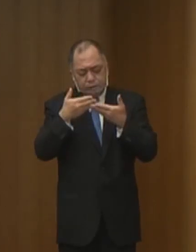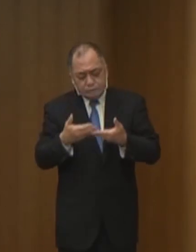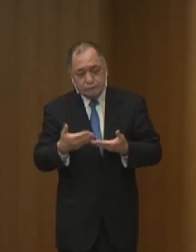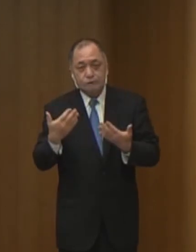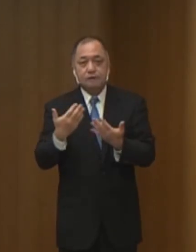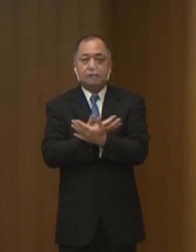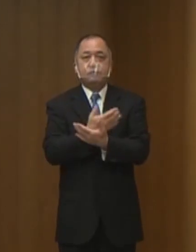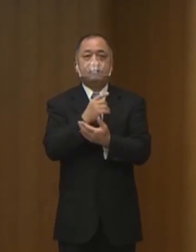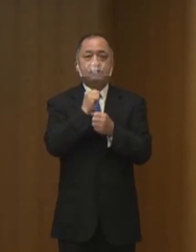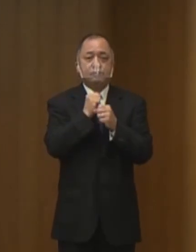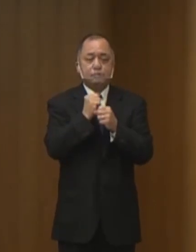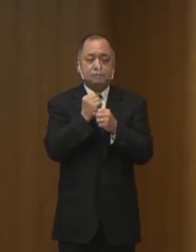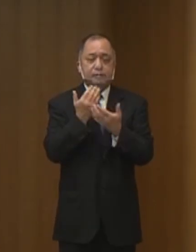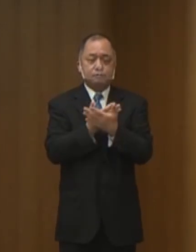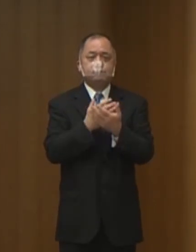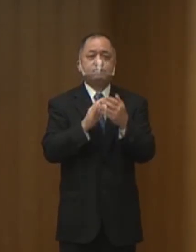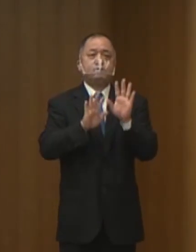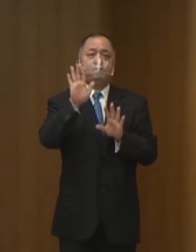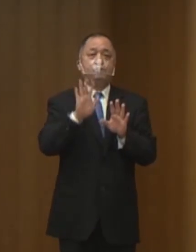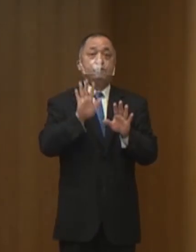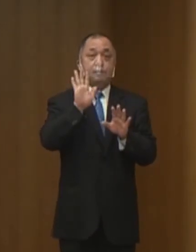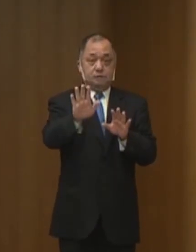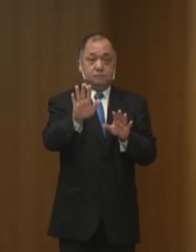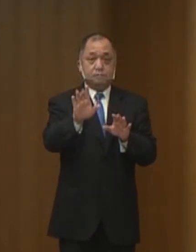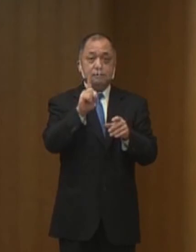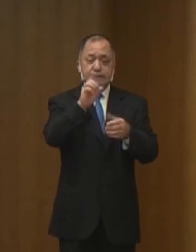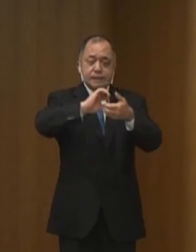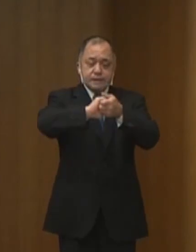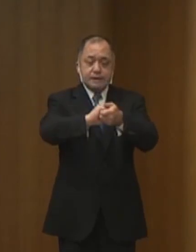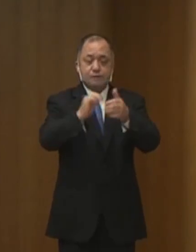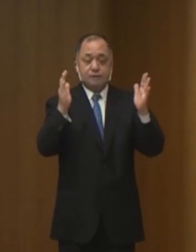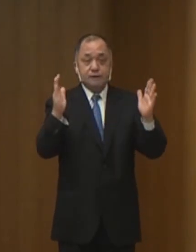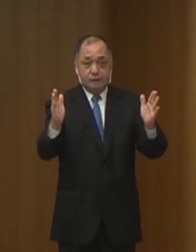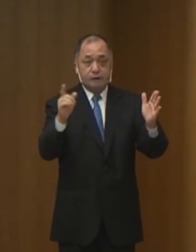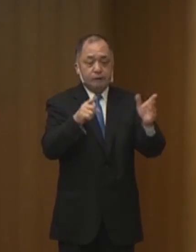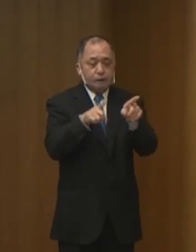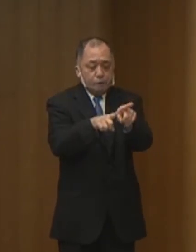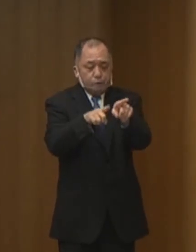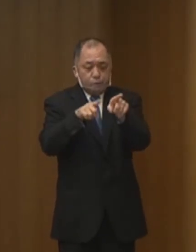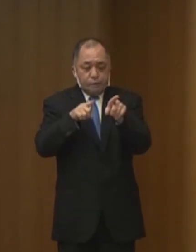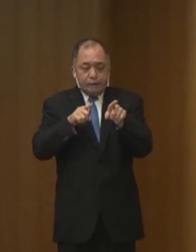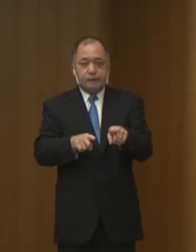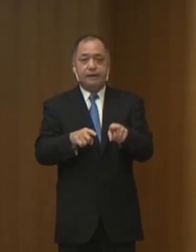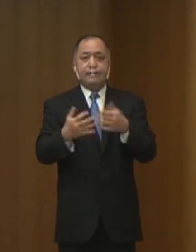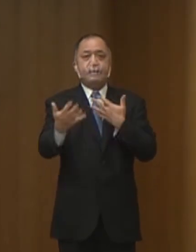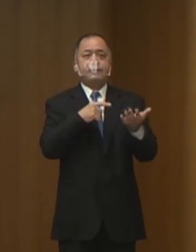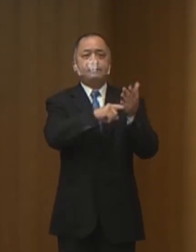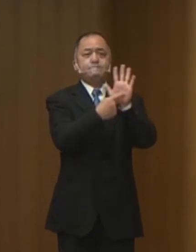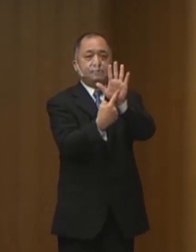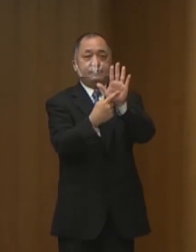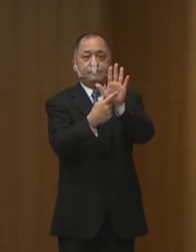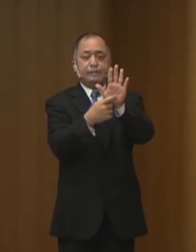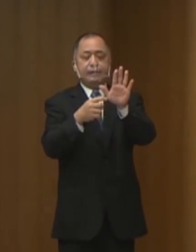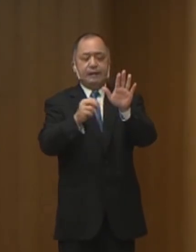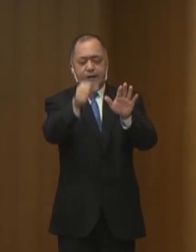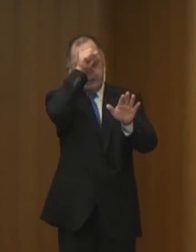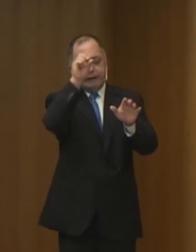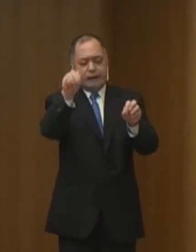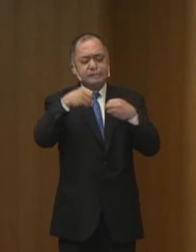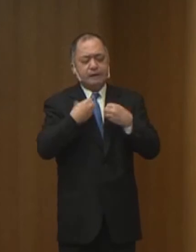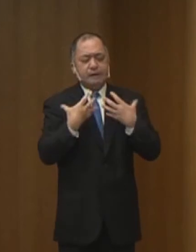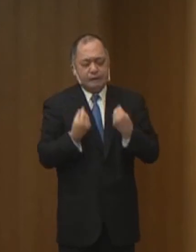況などもあるわけですので、そういった一定の期間が遅れてそういった意味では顕在化をしていくということ、あとも